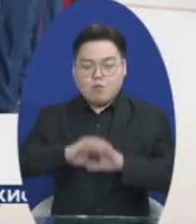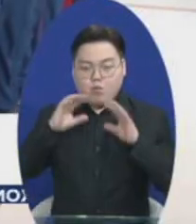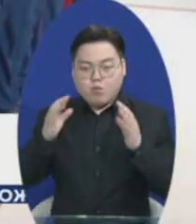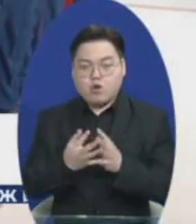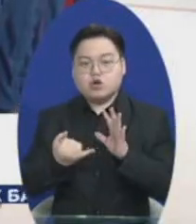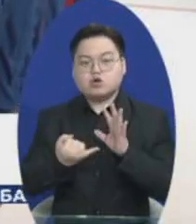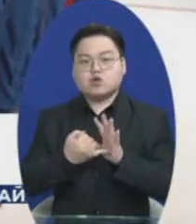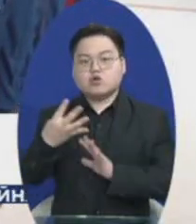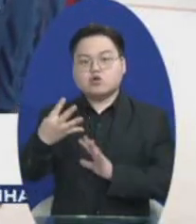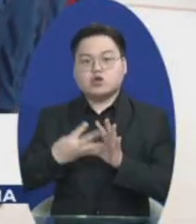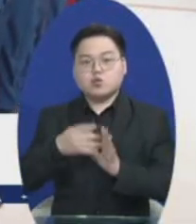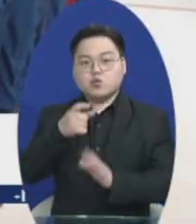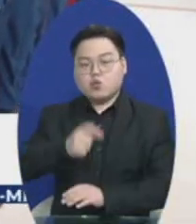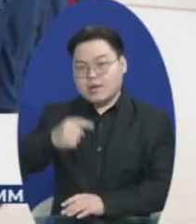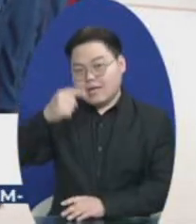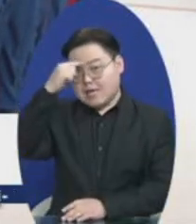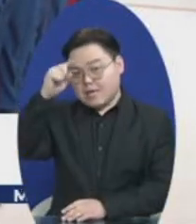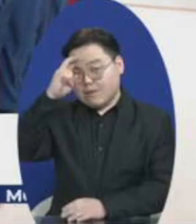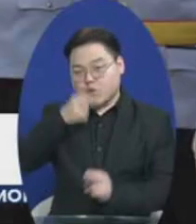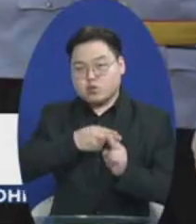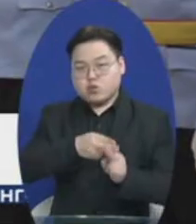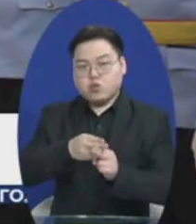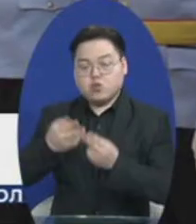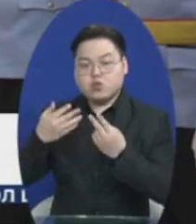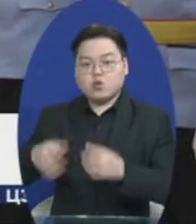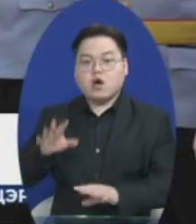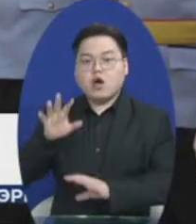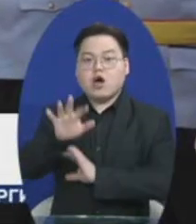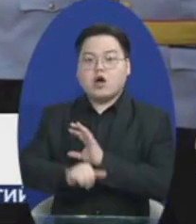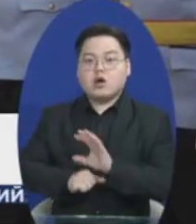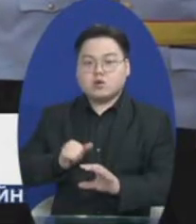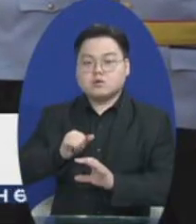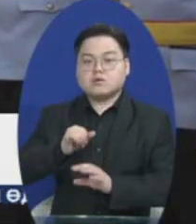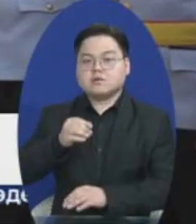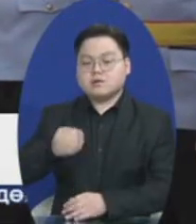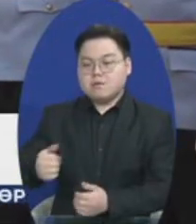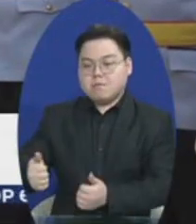649 хүнд эмнэлгийн тусламж үзүүлснийг олон улсын аврах баг өндрөөр хүнсэн юм.